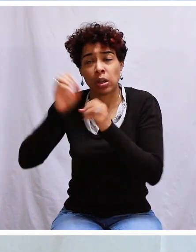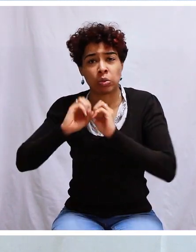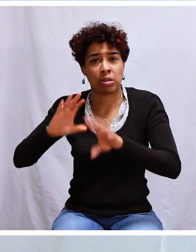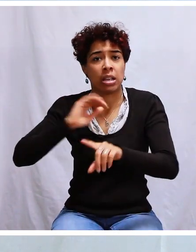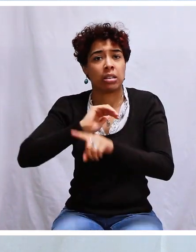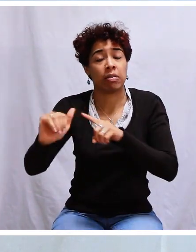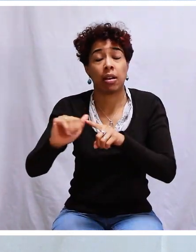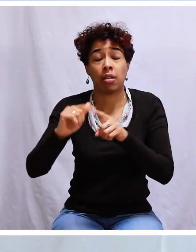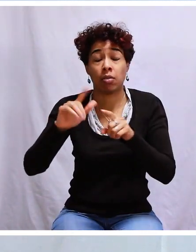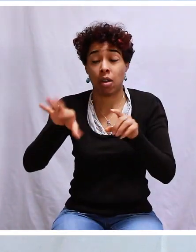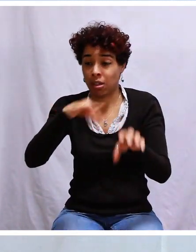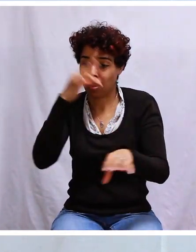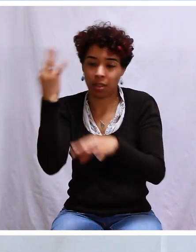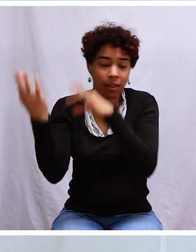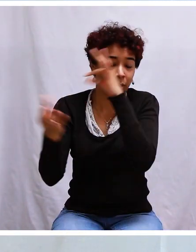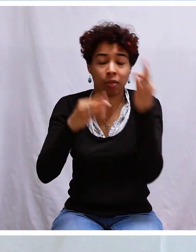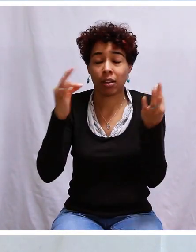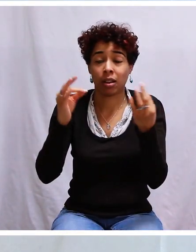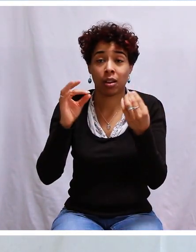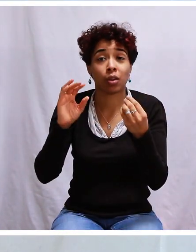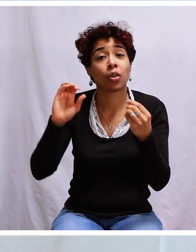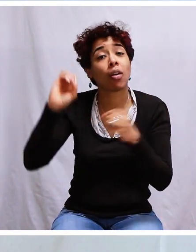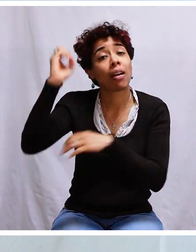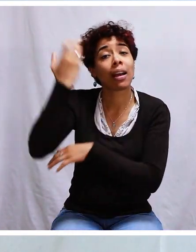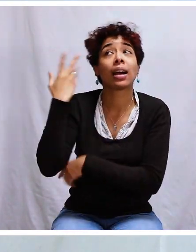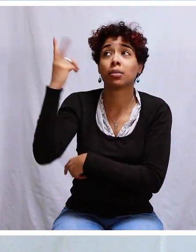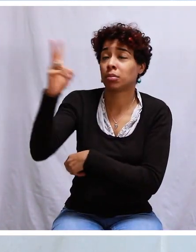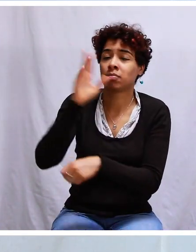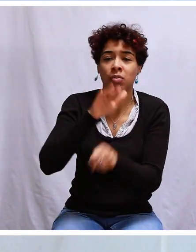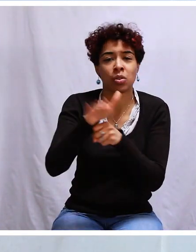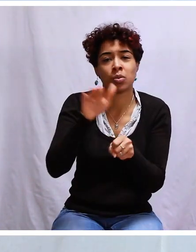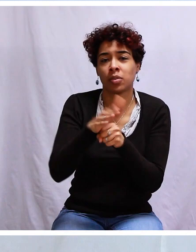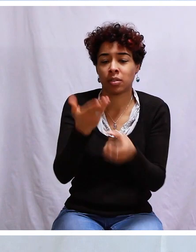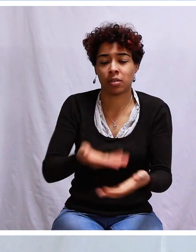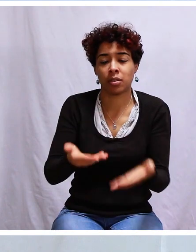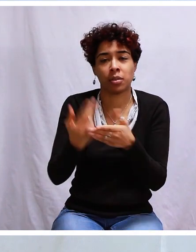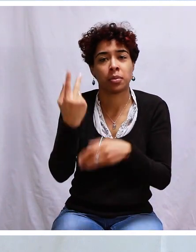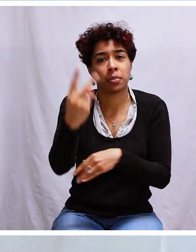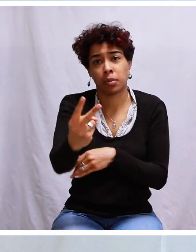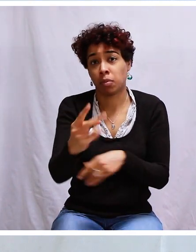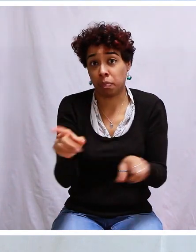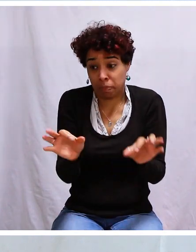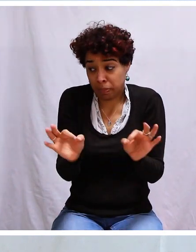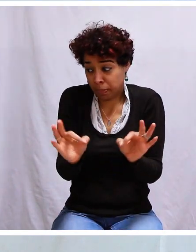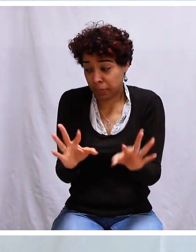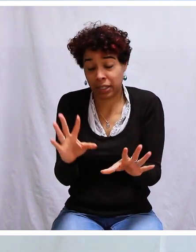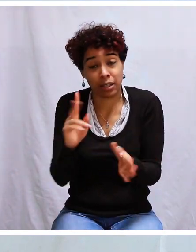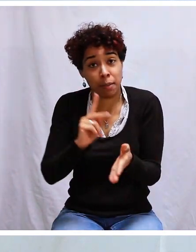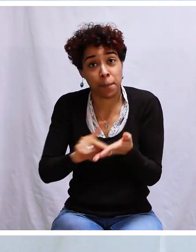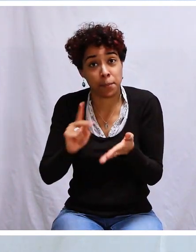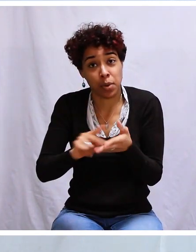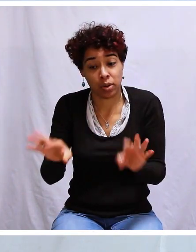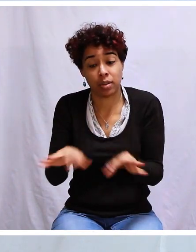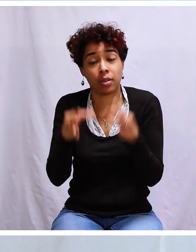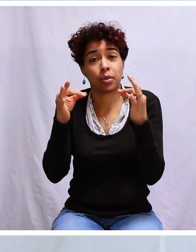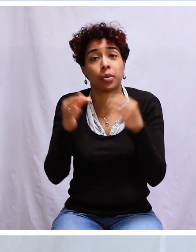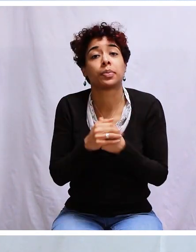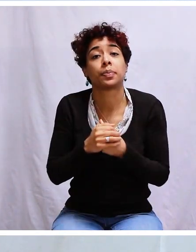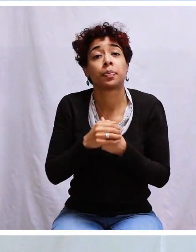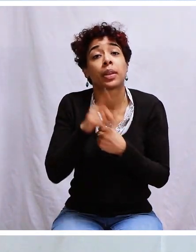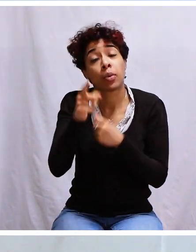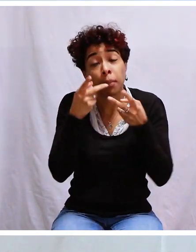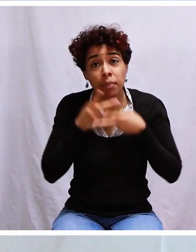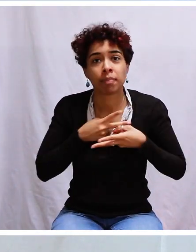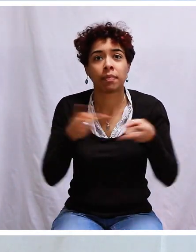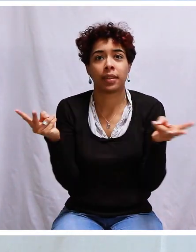vas découvrir que la grâce de Dieu est suffisante dans ta situation comme Paul l'a découvert. Et tu pourras déclarer dans ton épreuve